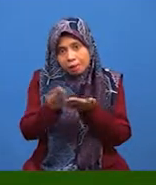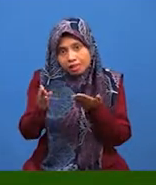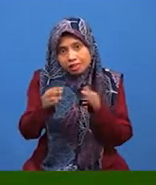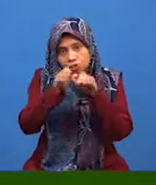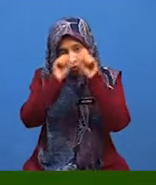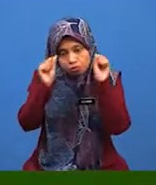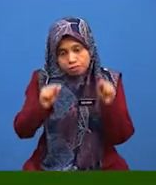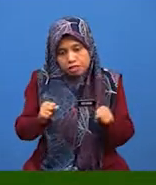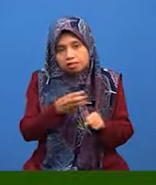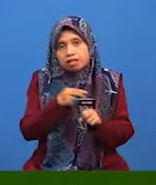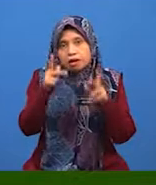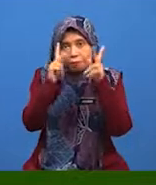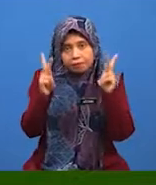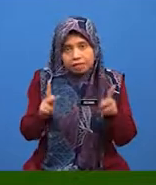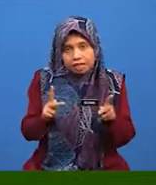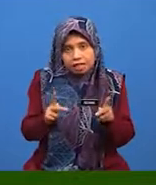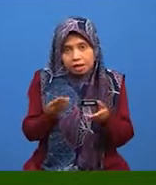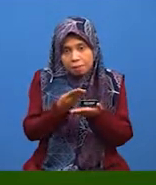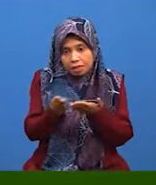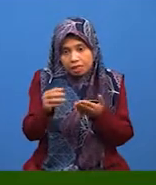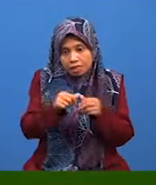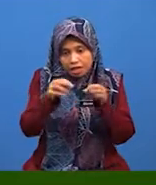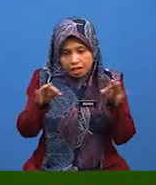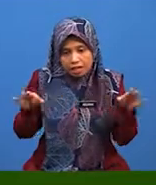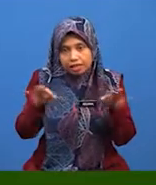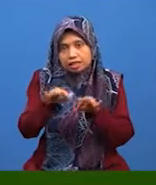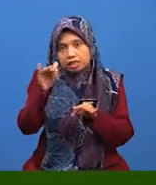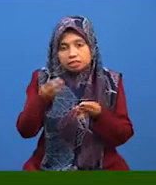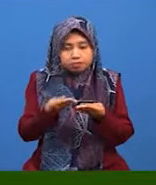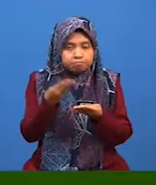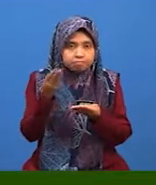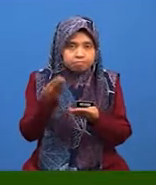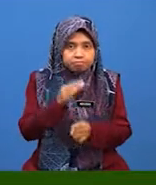subjek dan predikat bagi ayat-ayat yang diberikan.